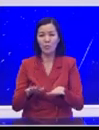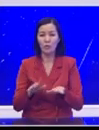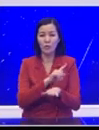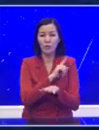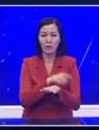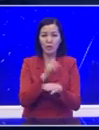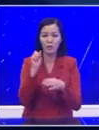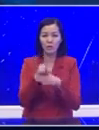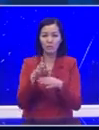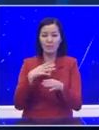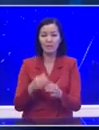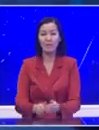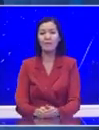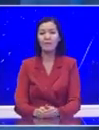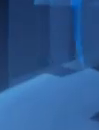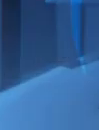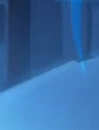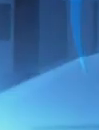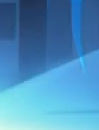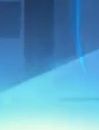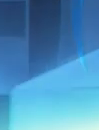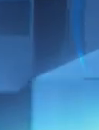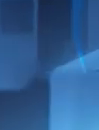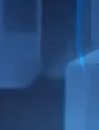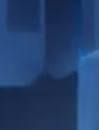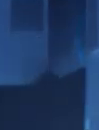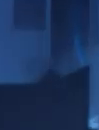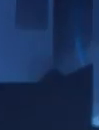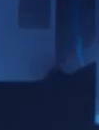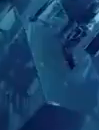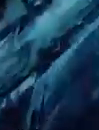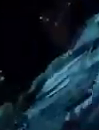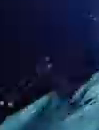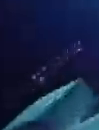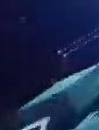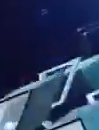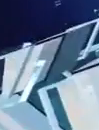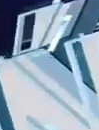нығайтуды тапсырды. Жайзрай Саева, Жасұлан Шынкенже, Жетісу телеарнасы.